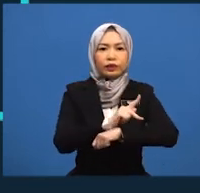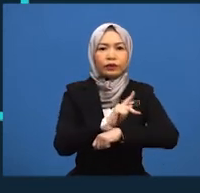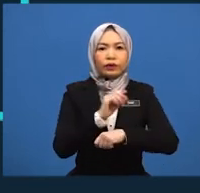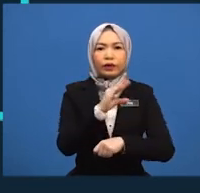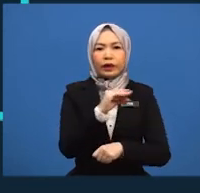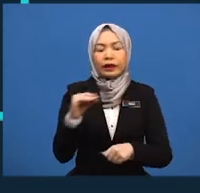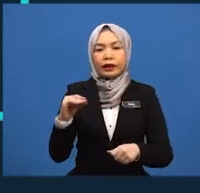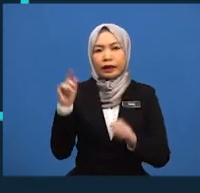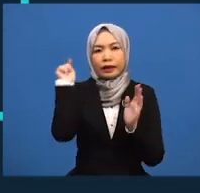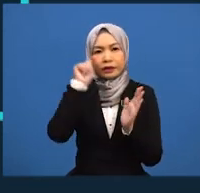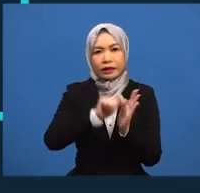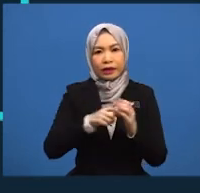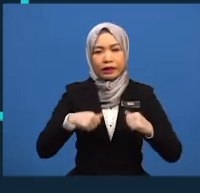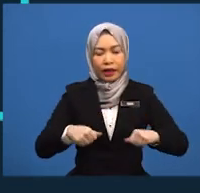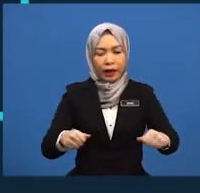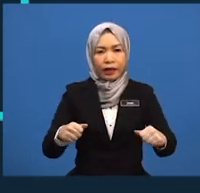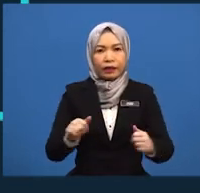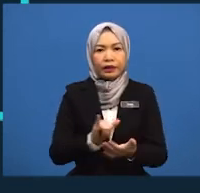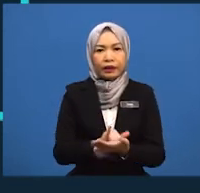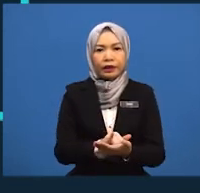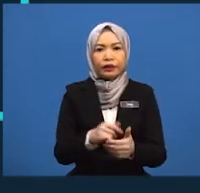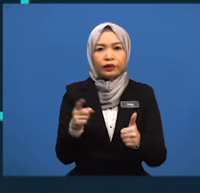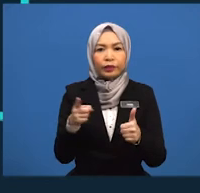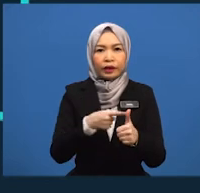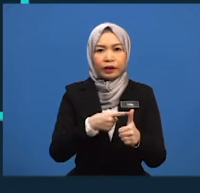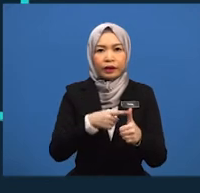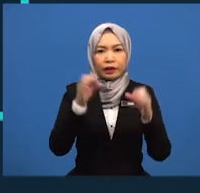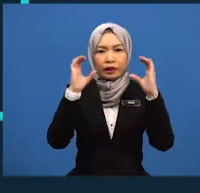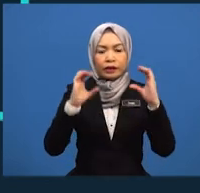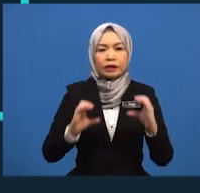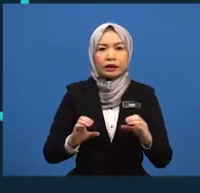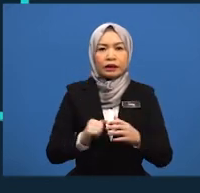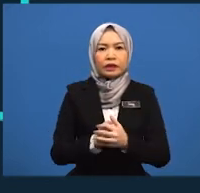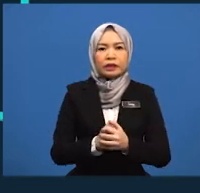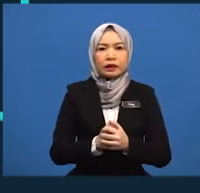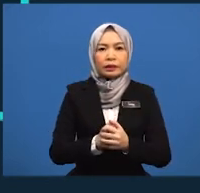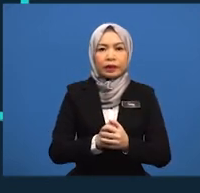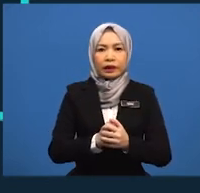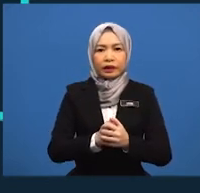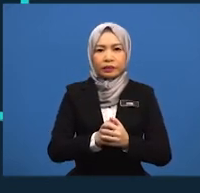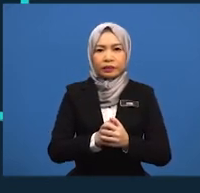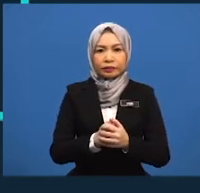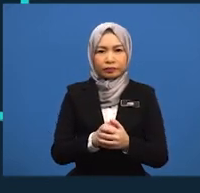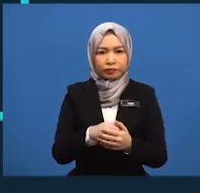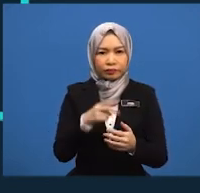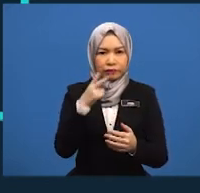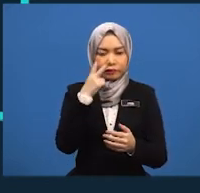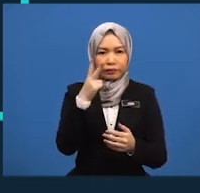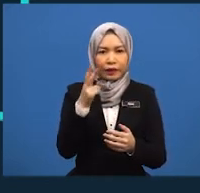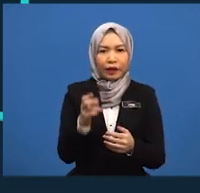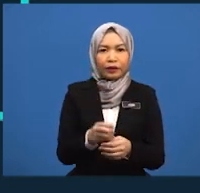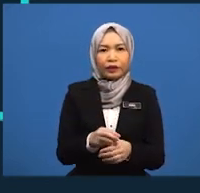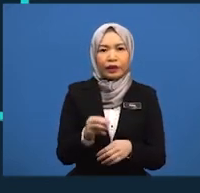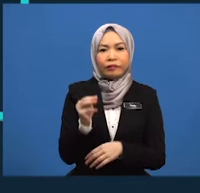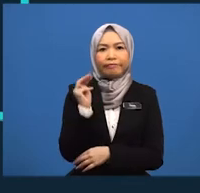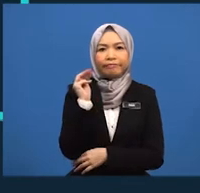iaitu pertama, teknik semakan meja. Kedua, teknik langkah demi